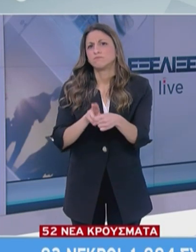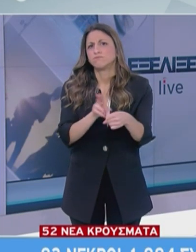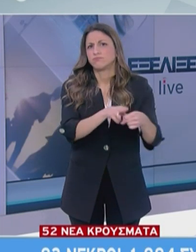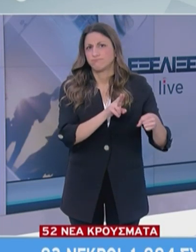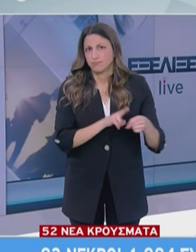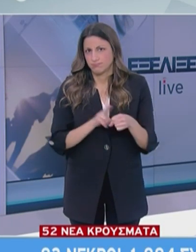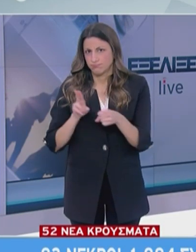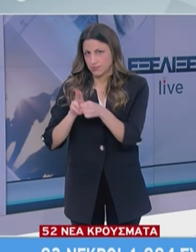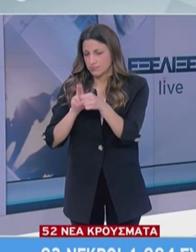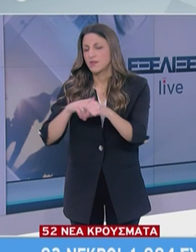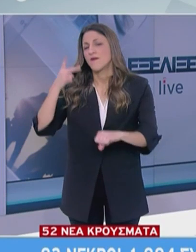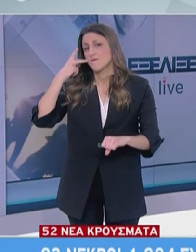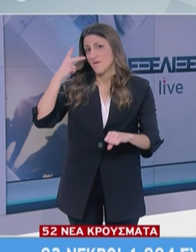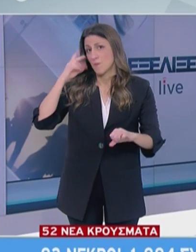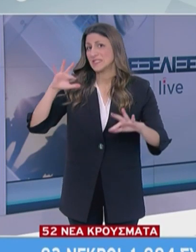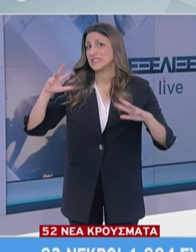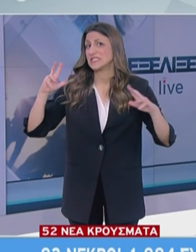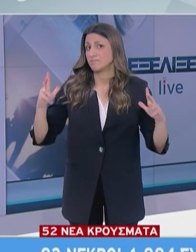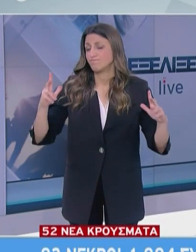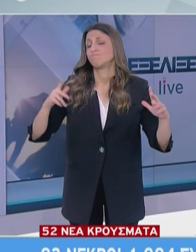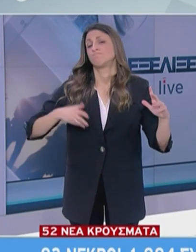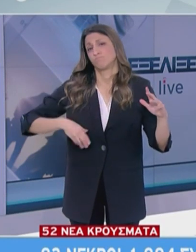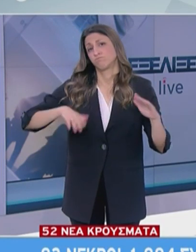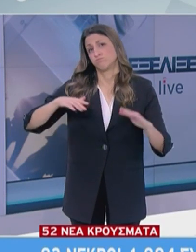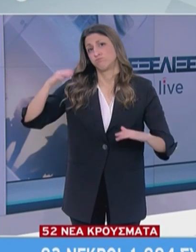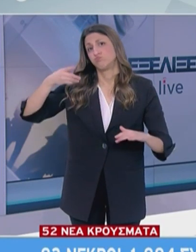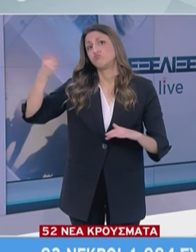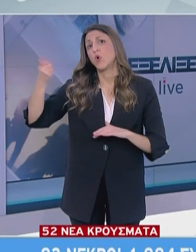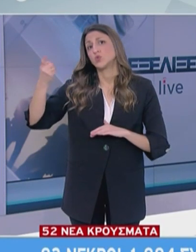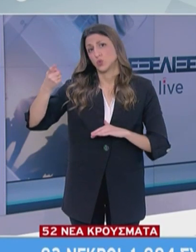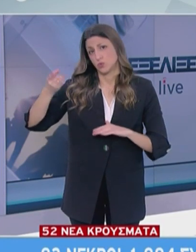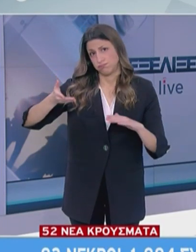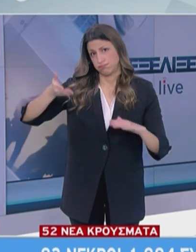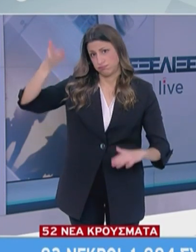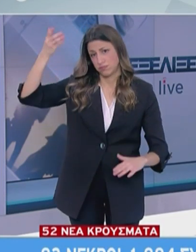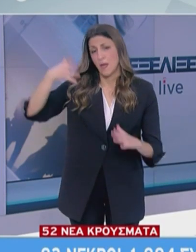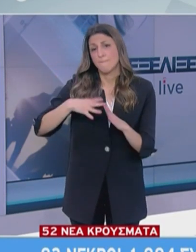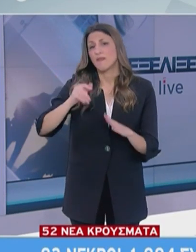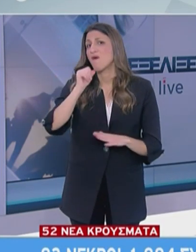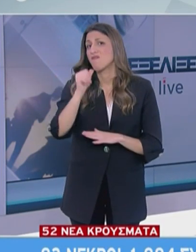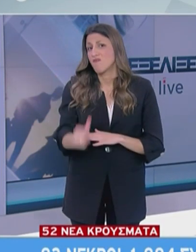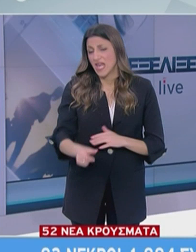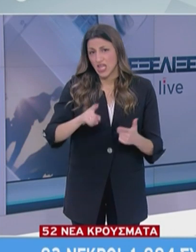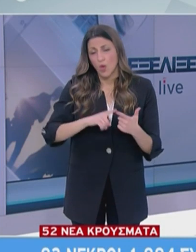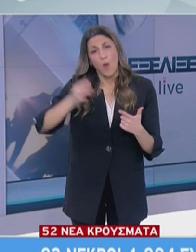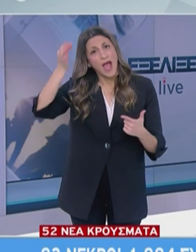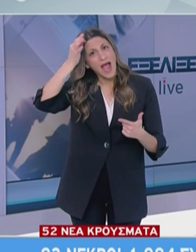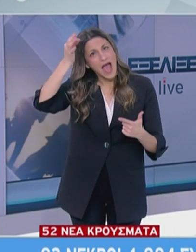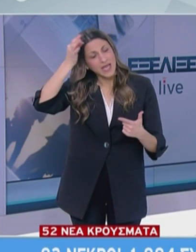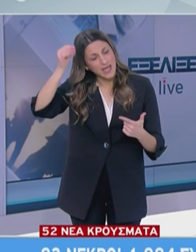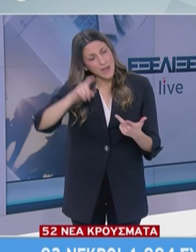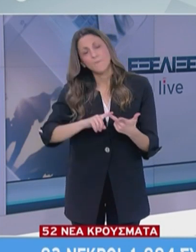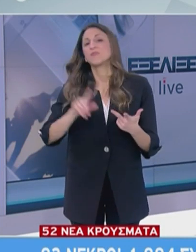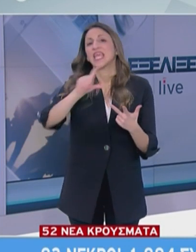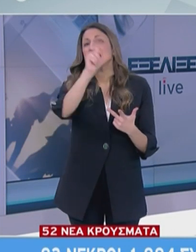σημερινά δεδομένα, έχει δείξει σημαντικά υψηλά επίπεδα σε πολλές χώρες, όπως το Βέλγιο, η Γαλλία,